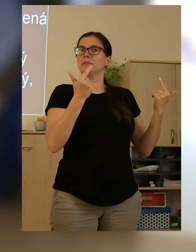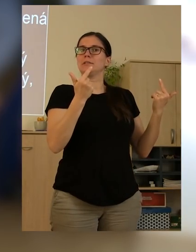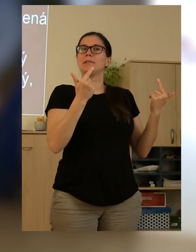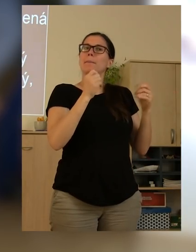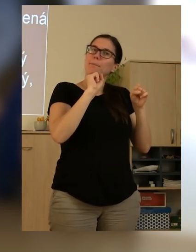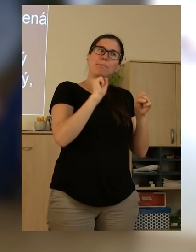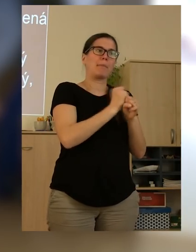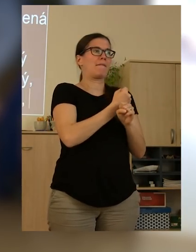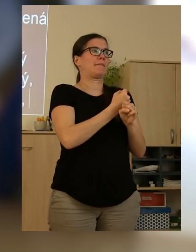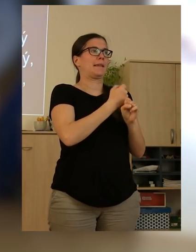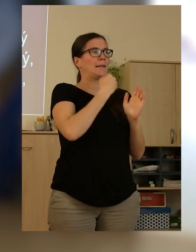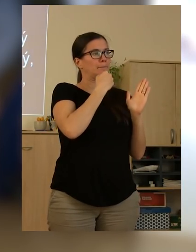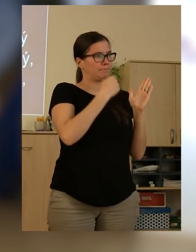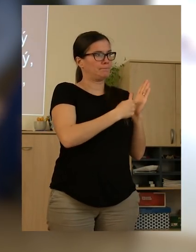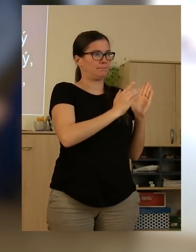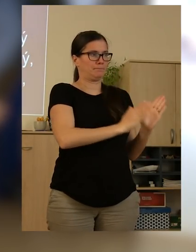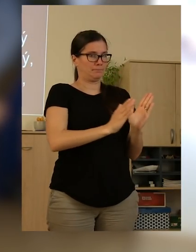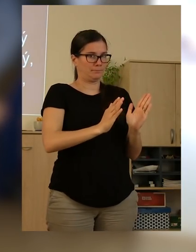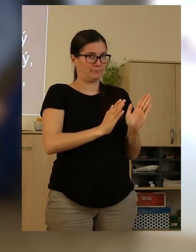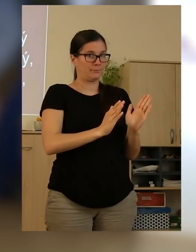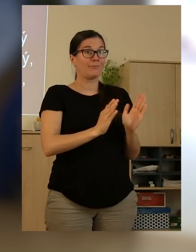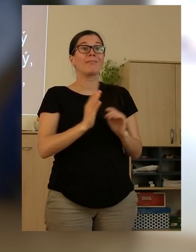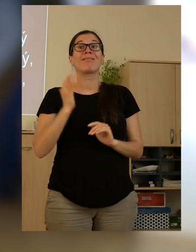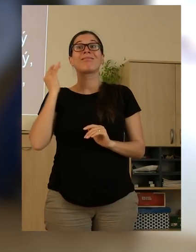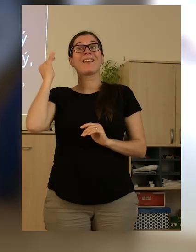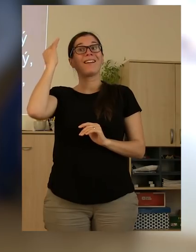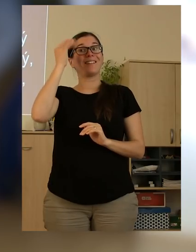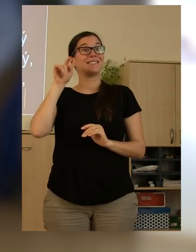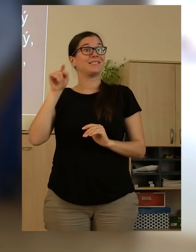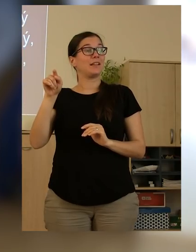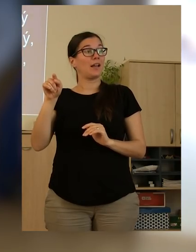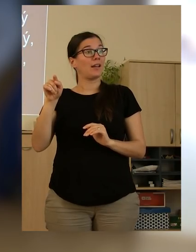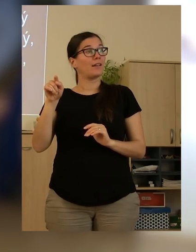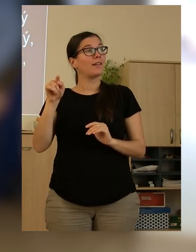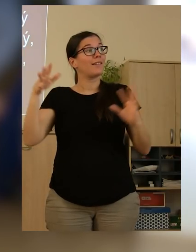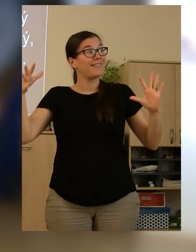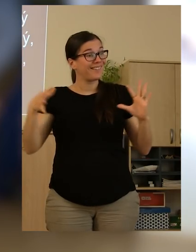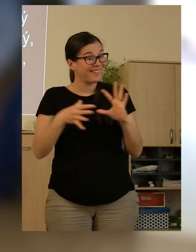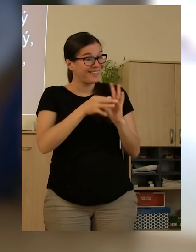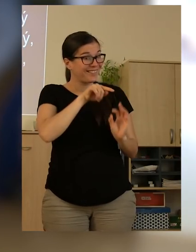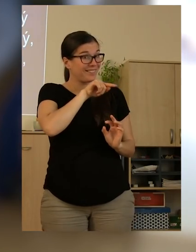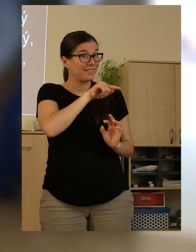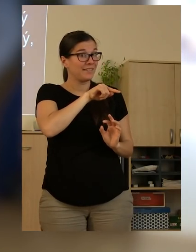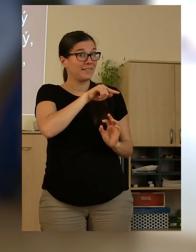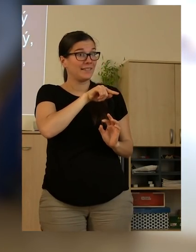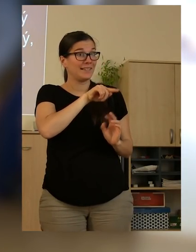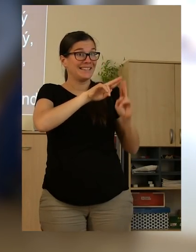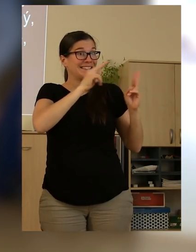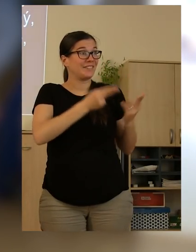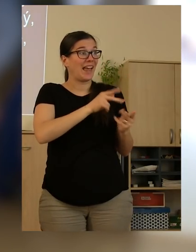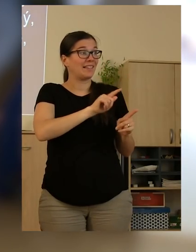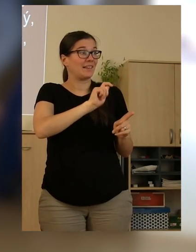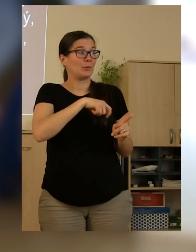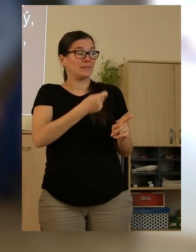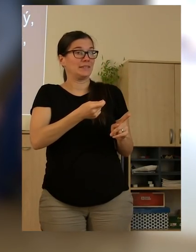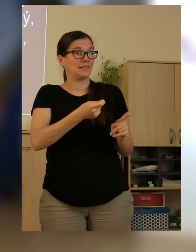zakotvený. To, co mi říká můj sen, často nemusí korespondovat s tím, co mi říká moje